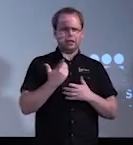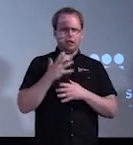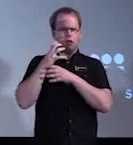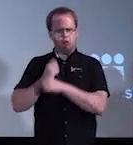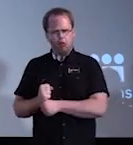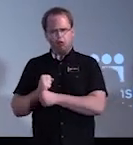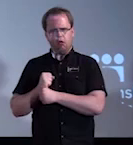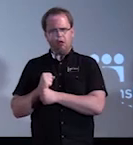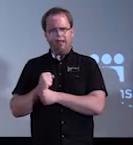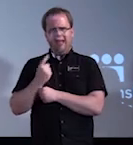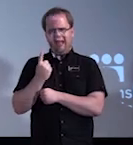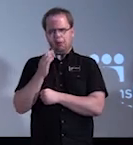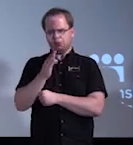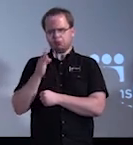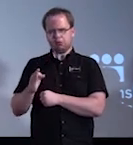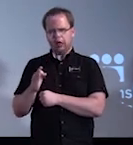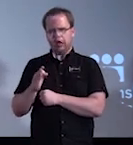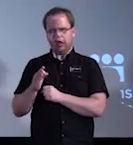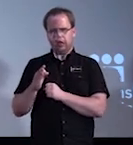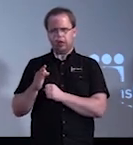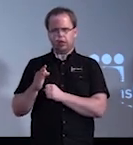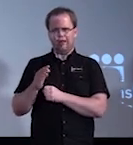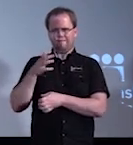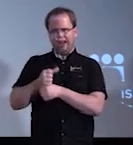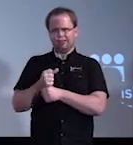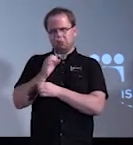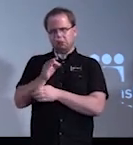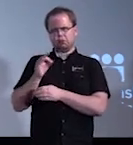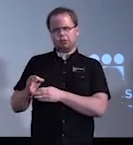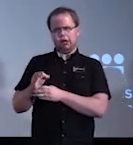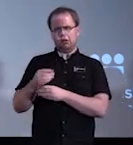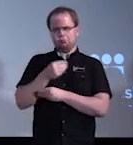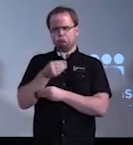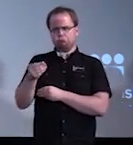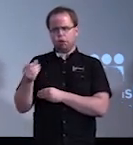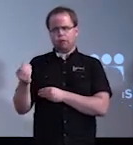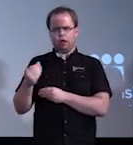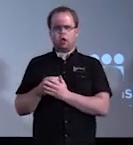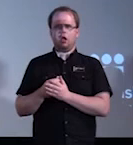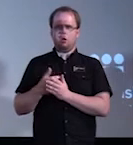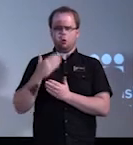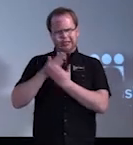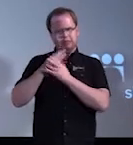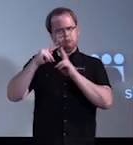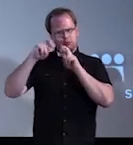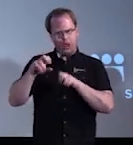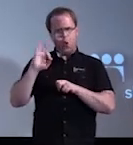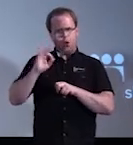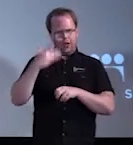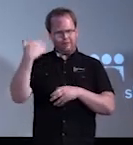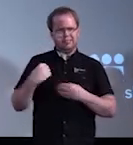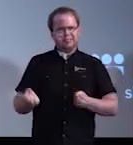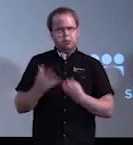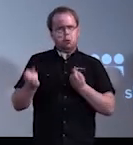av en procentsats i utdelning av pengar, utan att på riktigt analysera hur kan vi